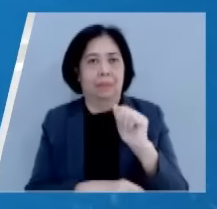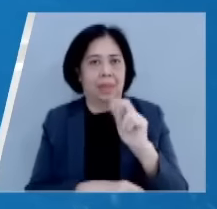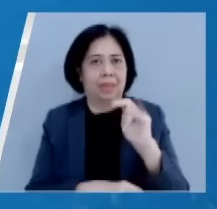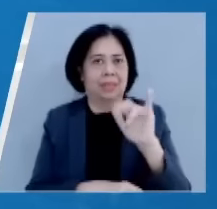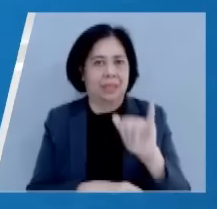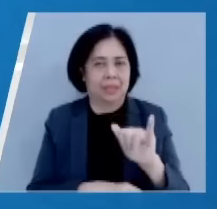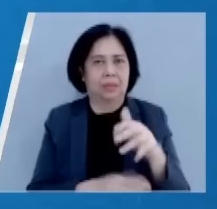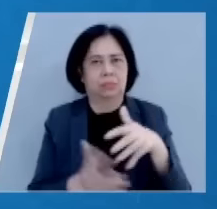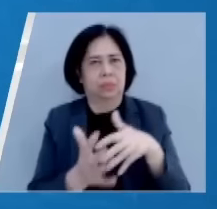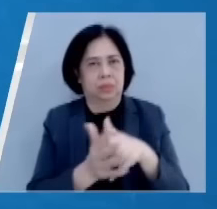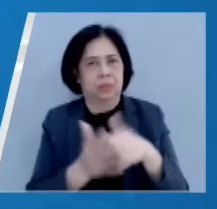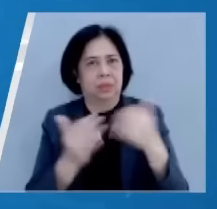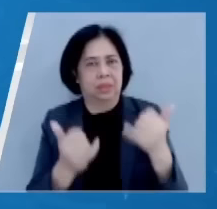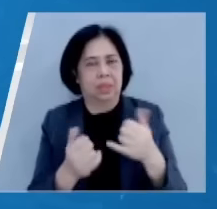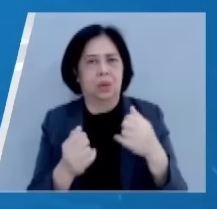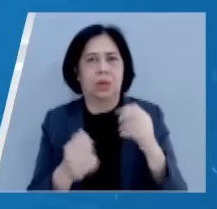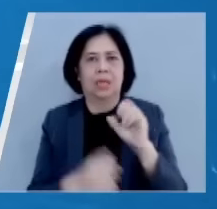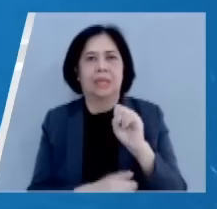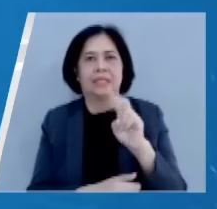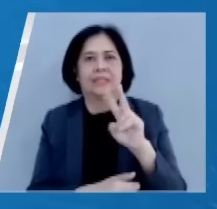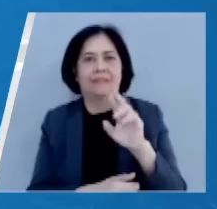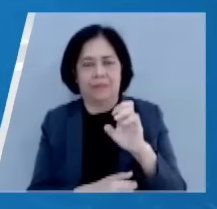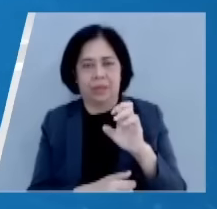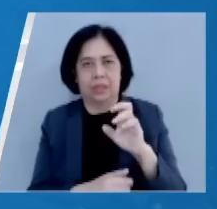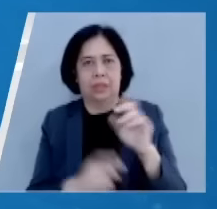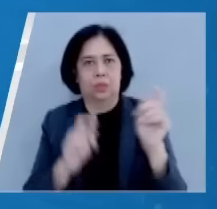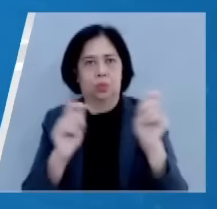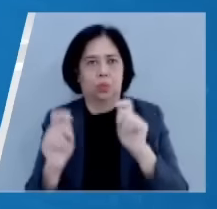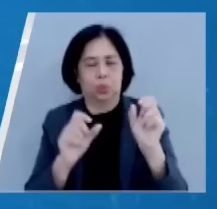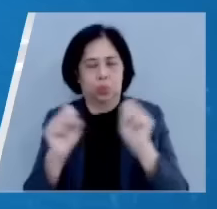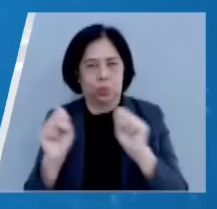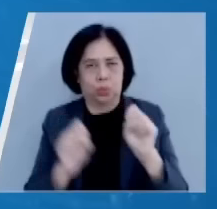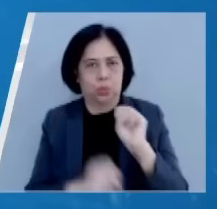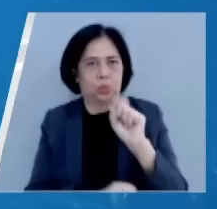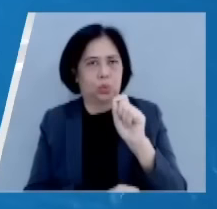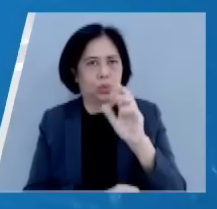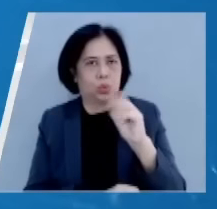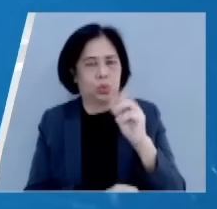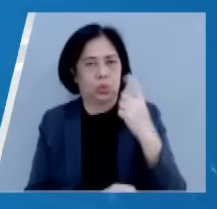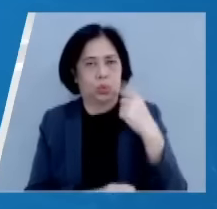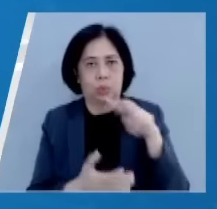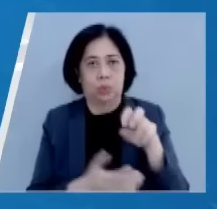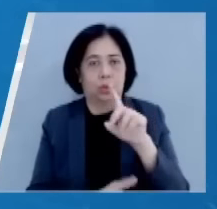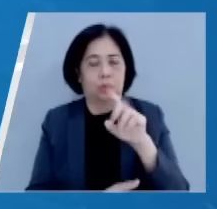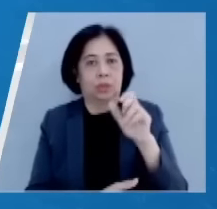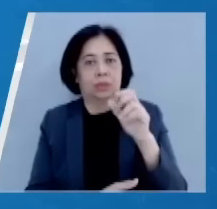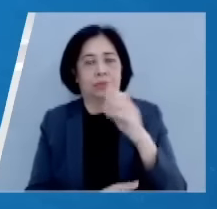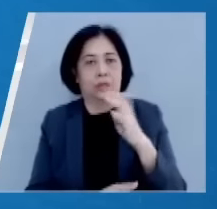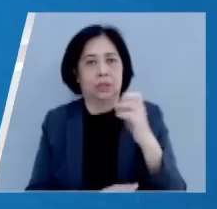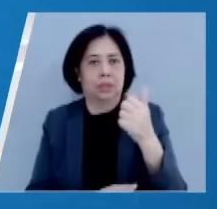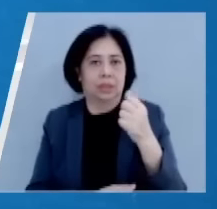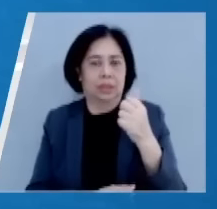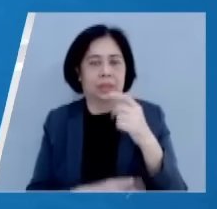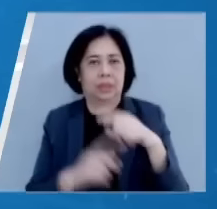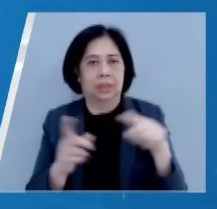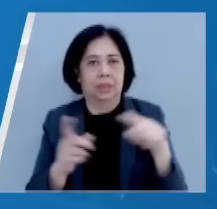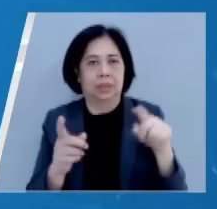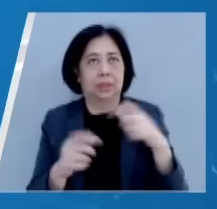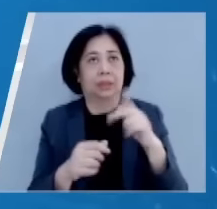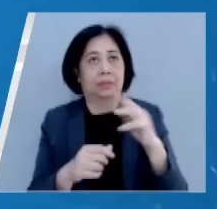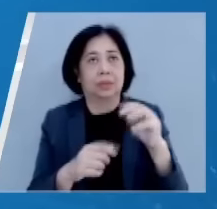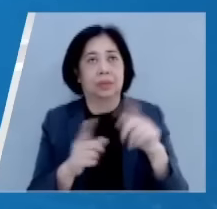isa na lamang severe tropical storm ang Pepito na huling namataan sa layong 410 kilometers west ng Lawag City, Ilocos Norte.